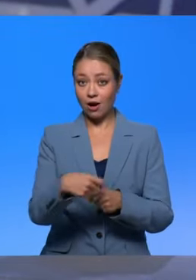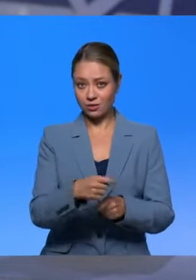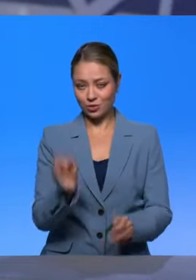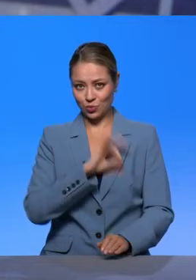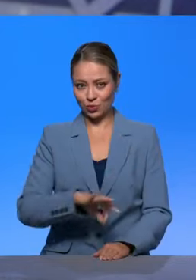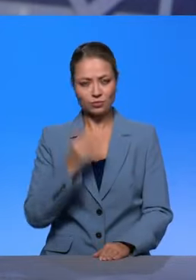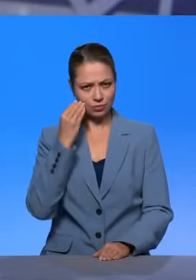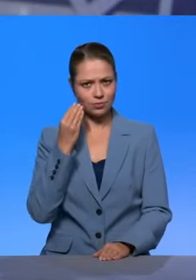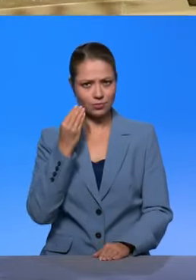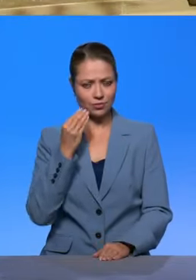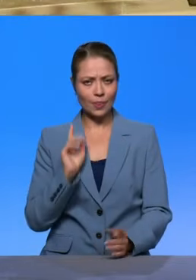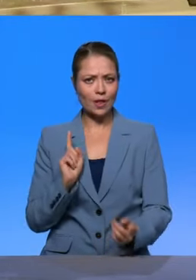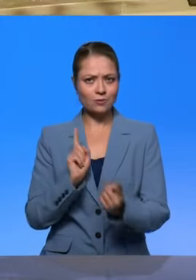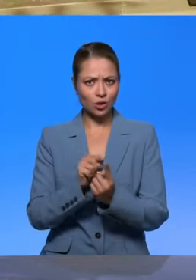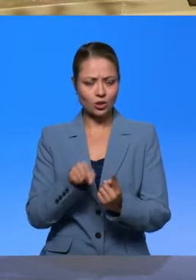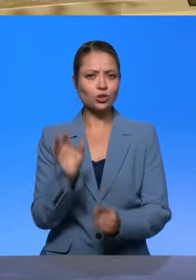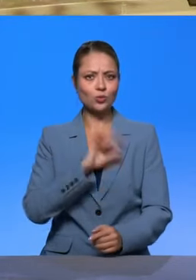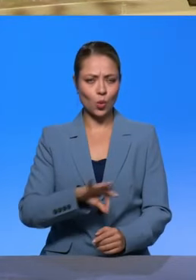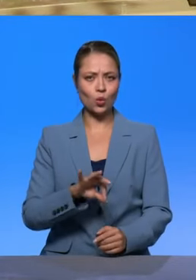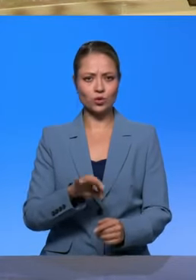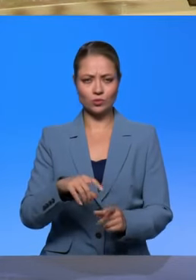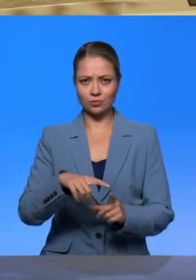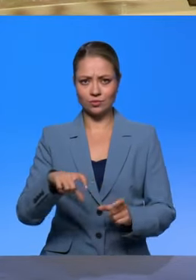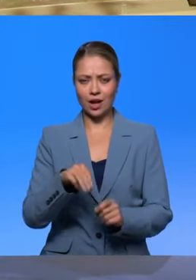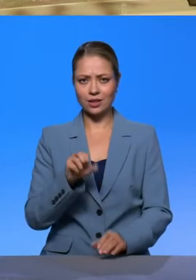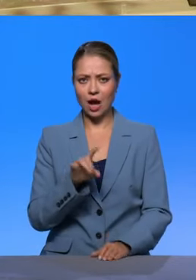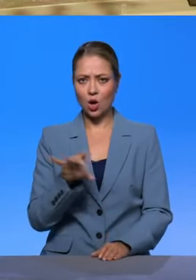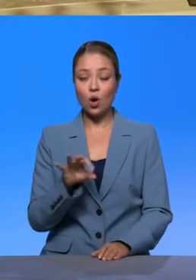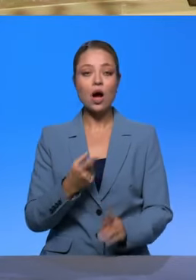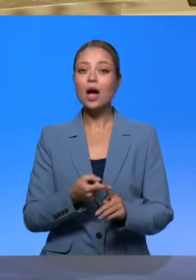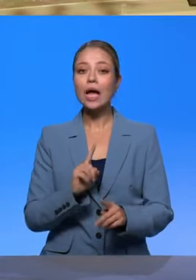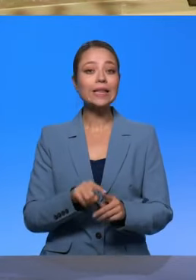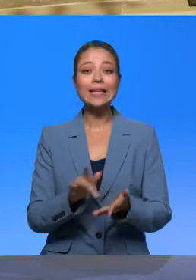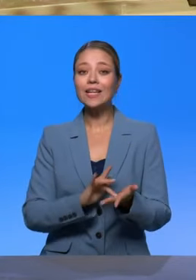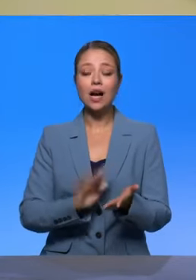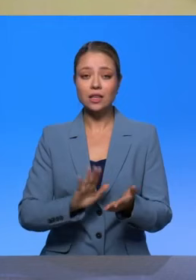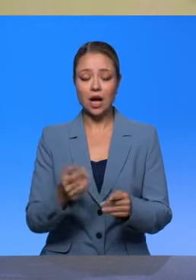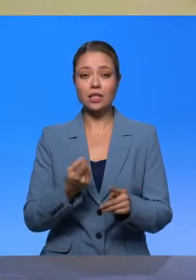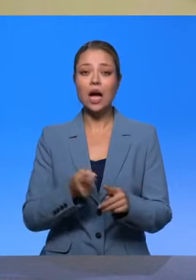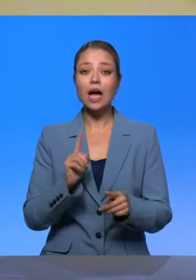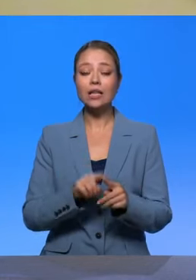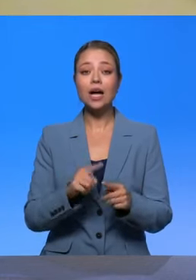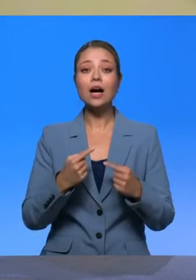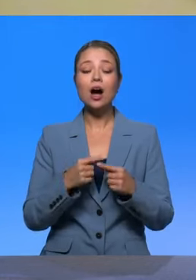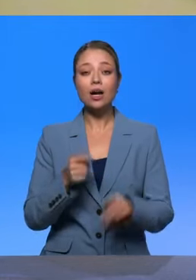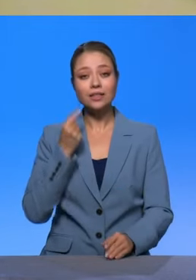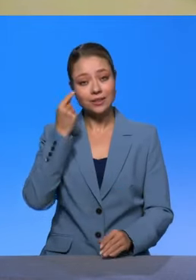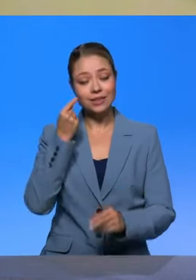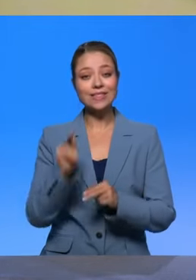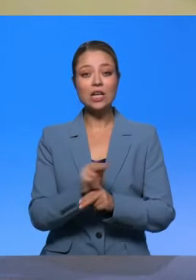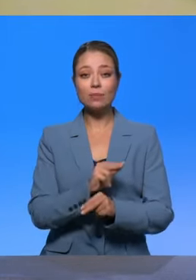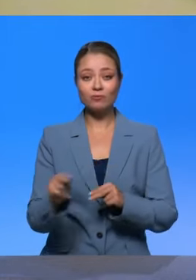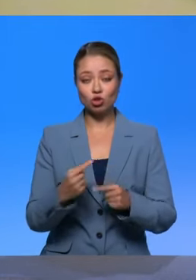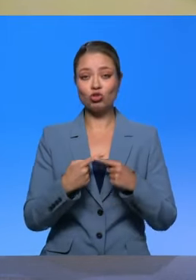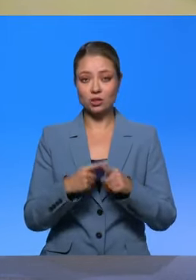с использованием ассоциативных карт. Да, так. Только это не гадание, а это терапевтическая техника. Так. Она работает. Официально... То есть это не разводка какая-то,